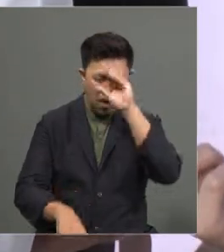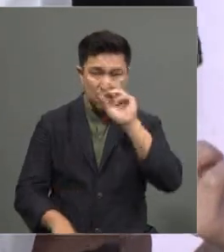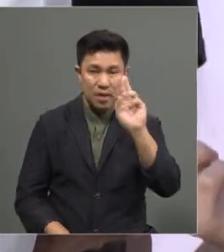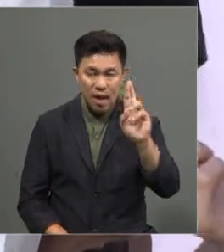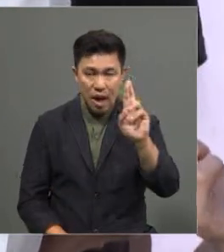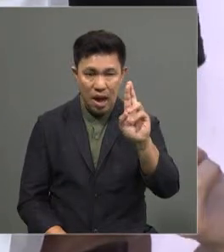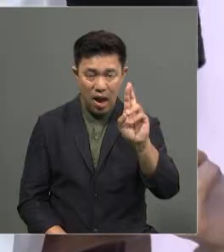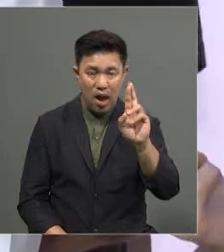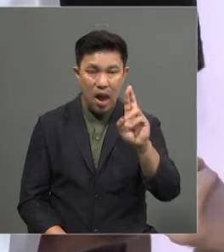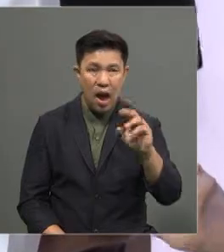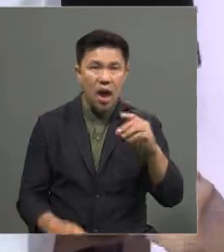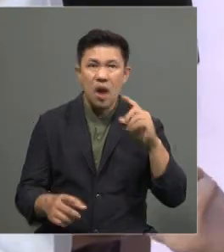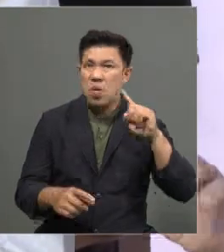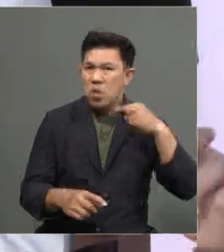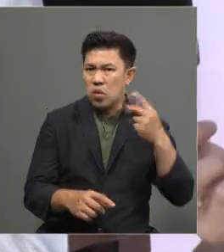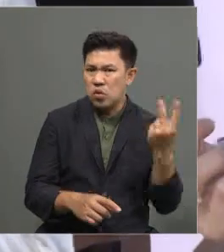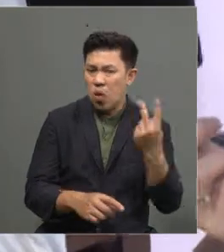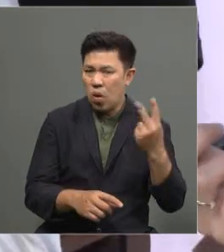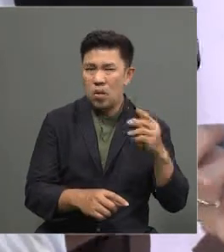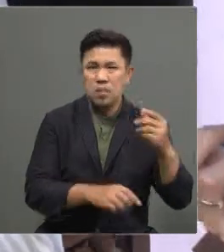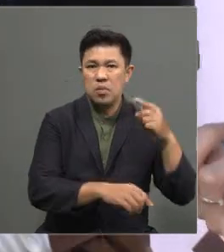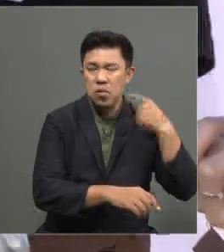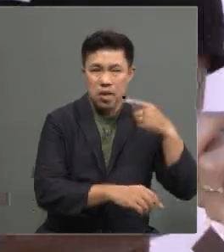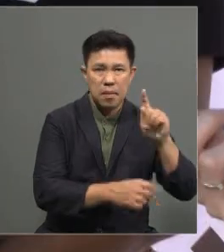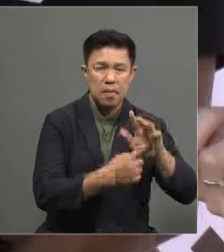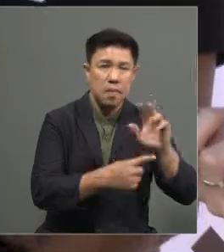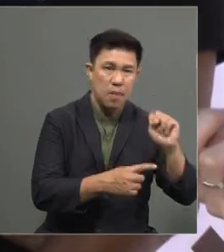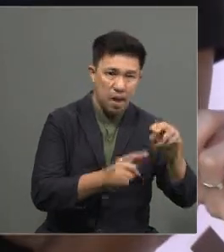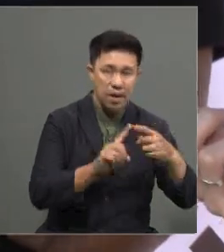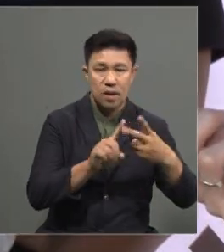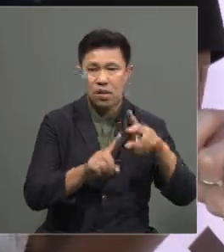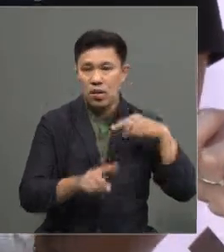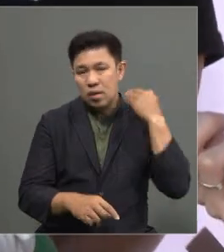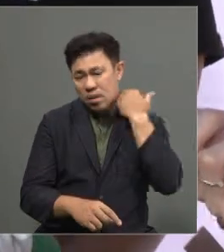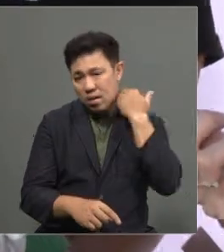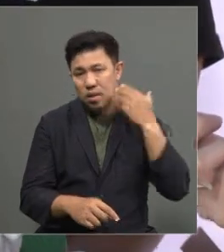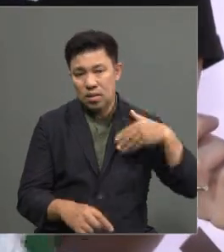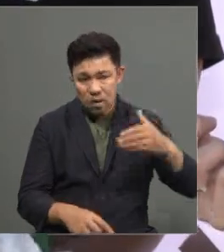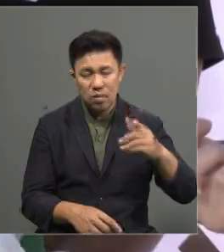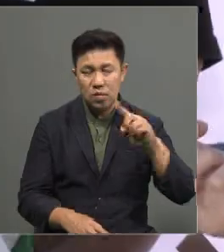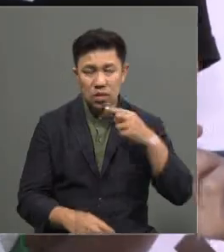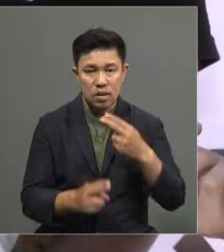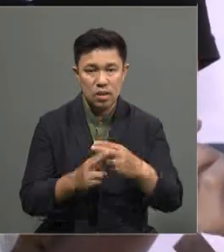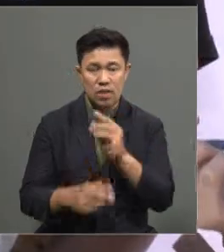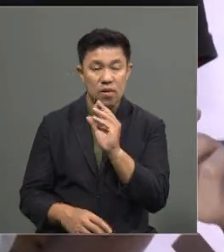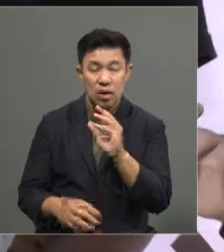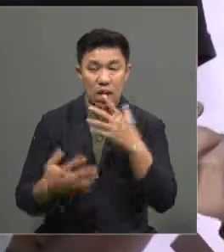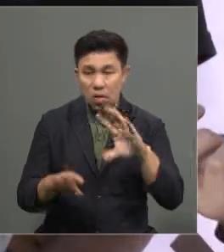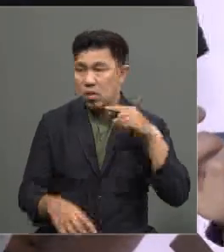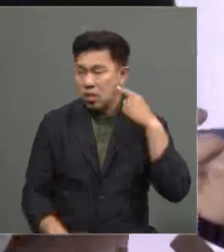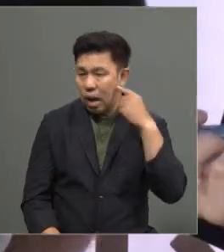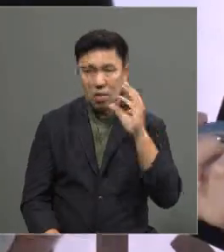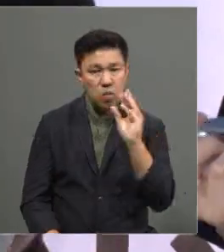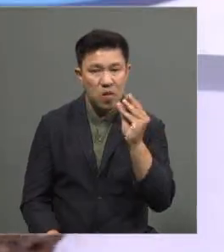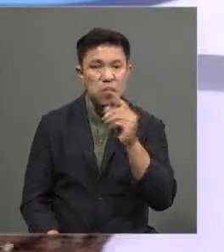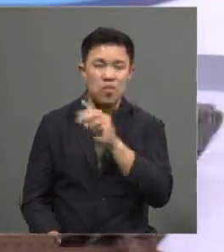นในคลิปที่เราจะได้ยินเสียงผู้หญิง2คนก็จะมีเสียงบอสปั่นเสียงของคุณกฤตอนงค์เป็นหลักแล้วก็ตอนหลังก็มีเสียงของคุณฟิล์มเข้ามานะฮะเรื่